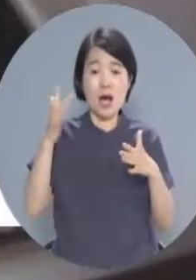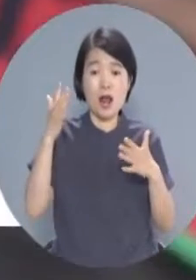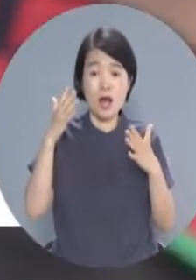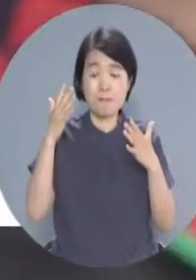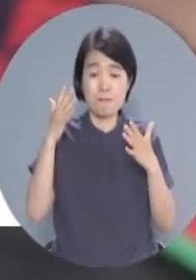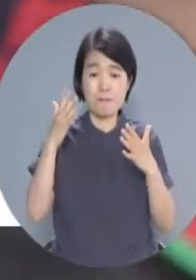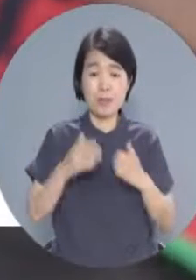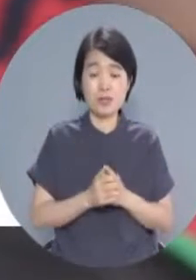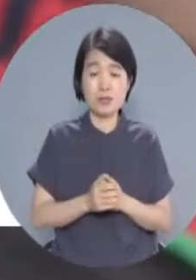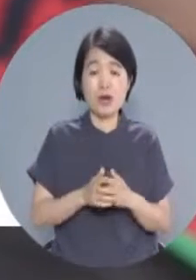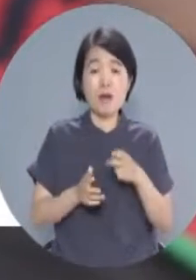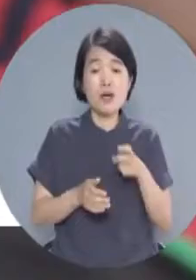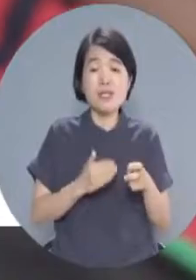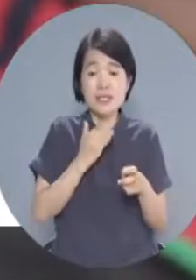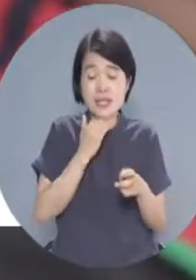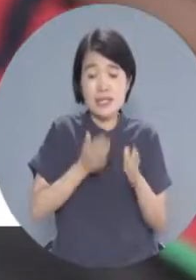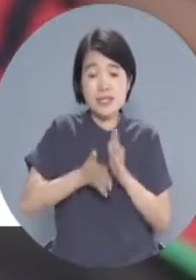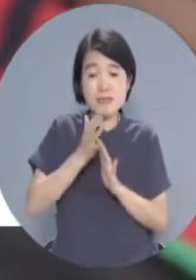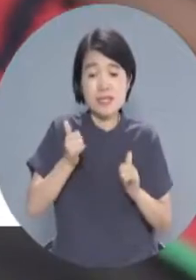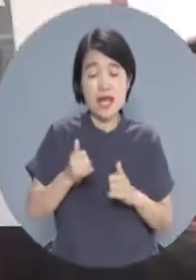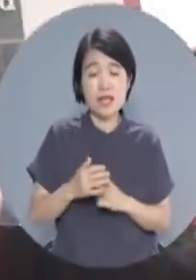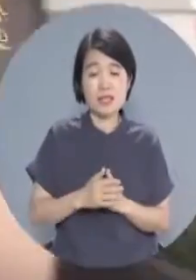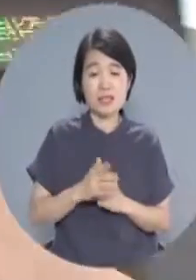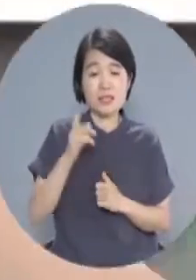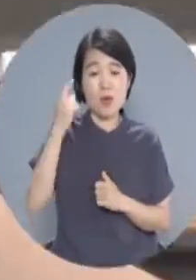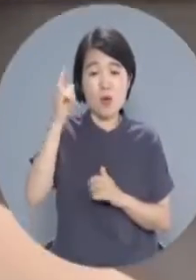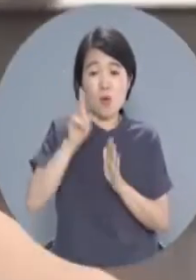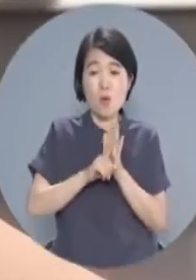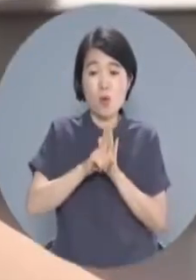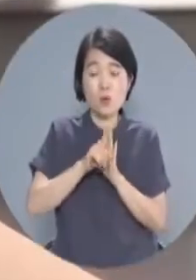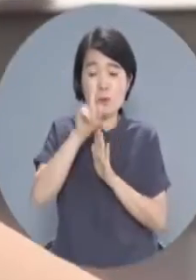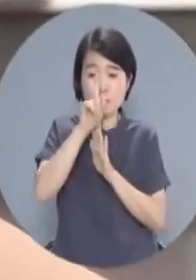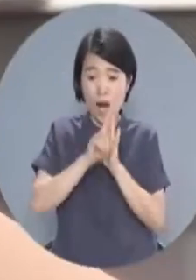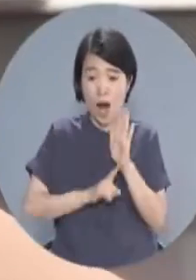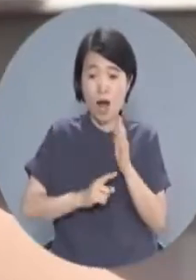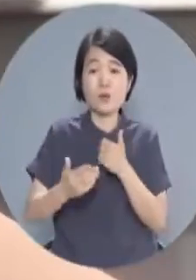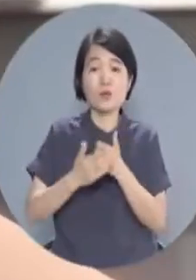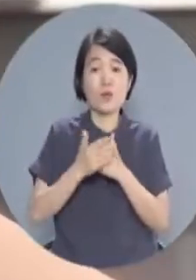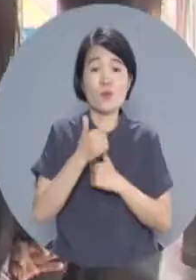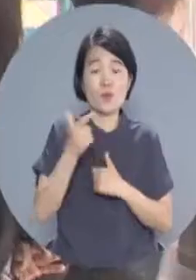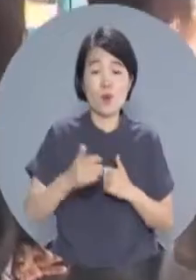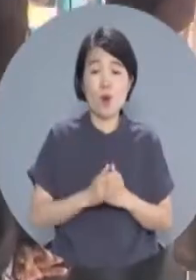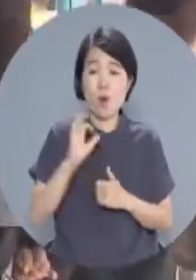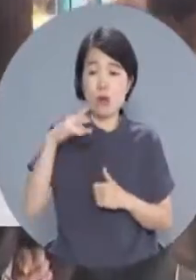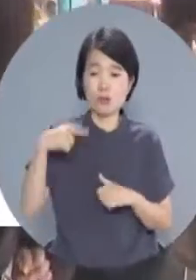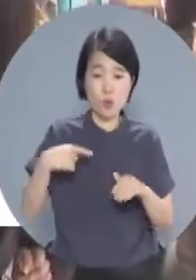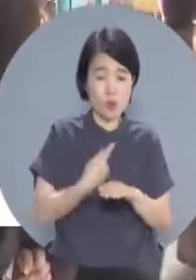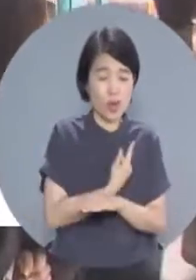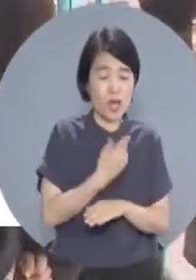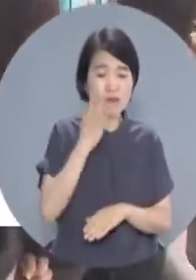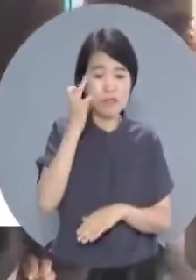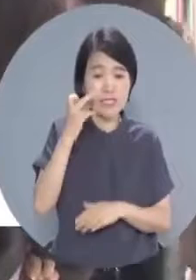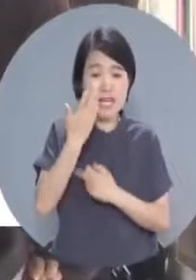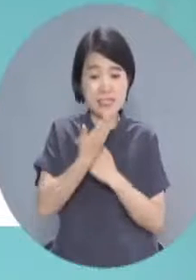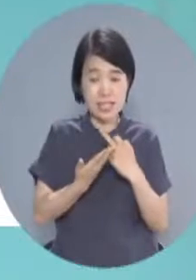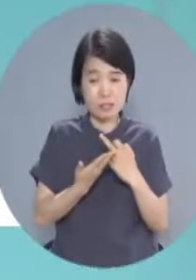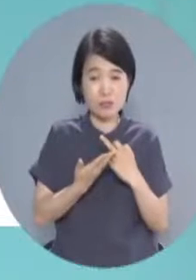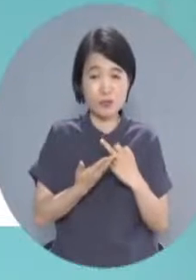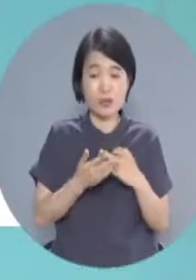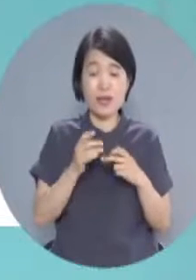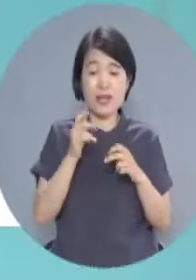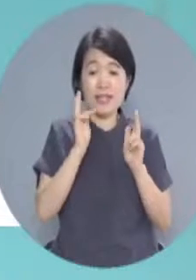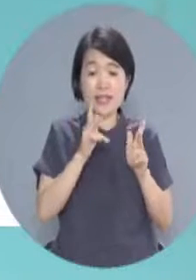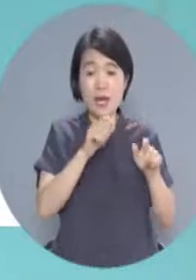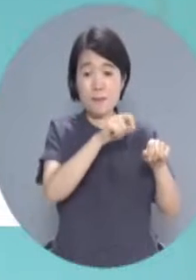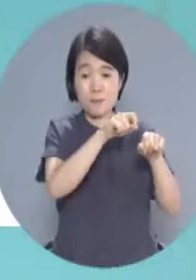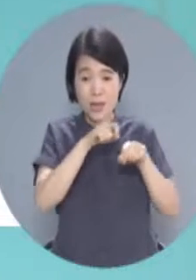나옵니다. 버스를 기다리는 시민들의 체감 온도를 낮추는 데 도움이 됩니다. 원주 이외에도 울산과 제주 등이 이